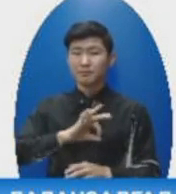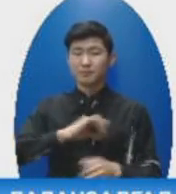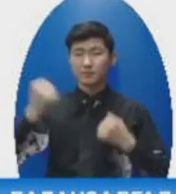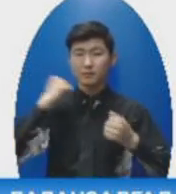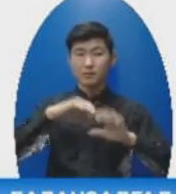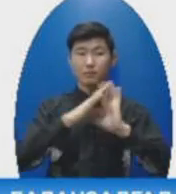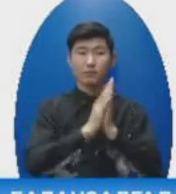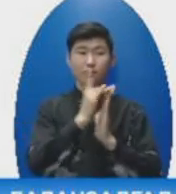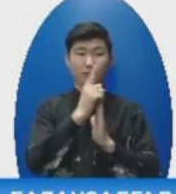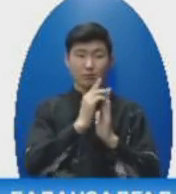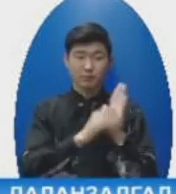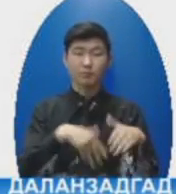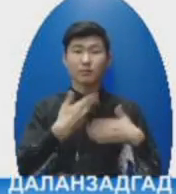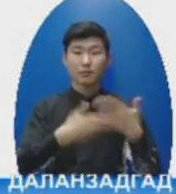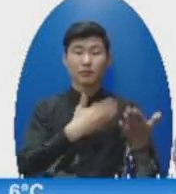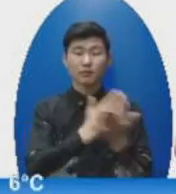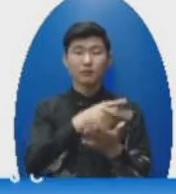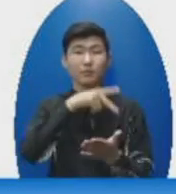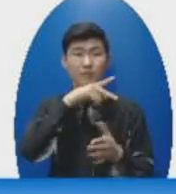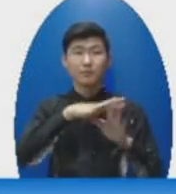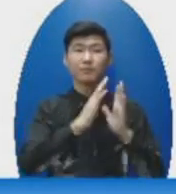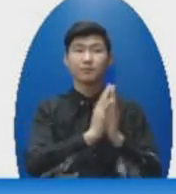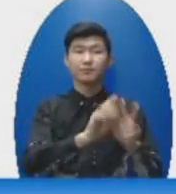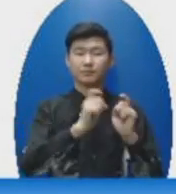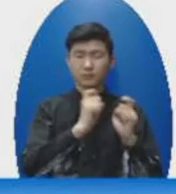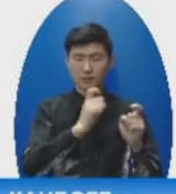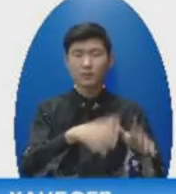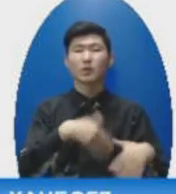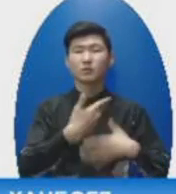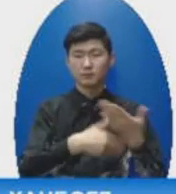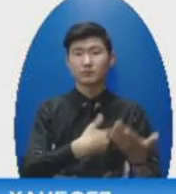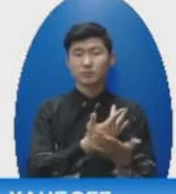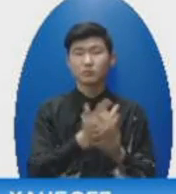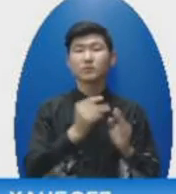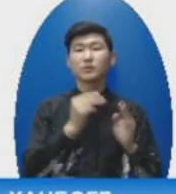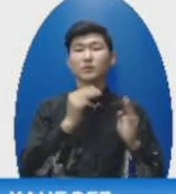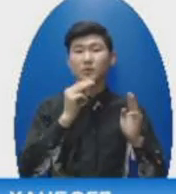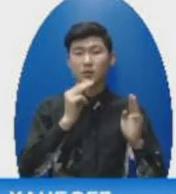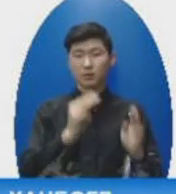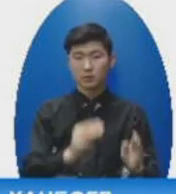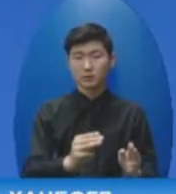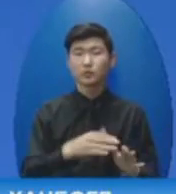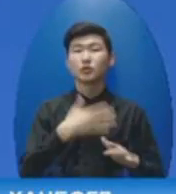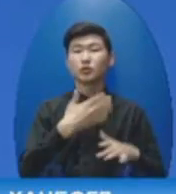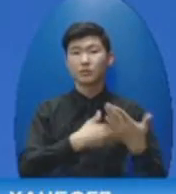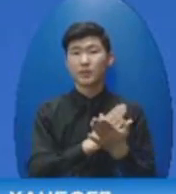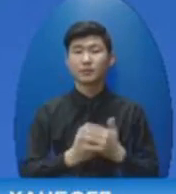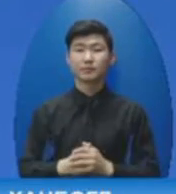болгон олгодог энэ цалин урамшлыг бол хэвээр нь олгохоор одоо шийдвэр гараад ингээд явж байгаа.